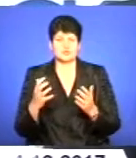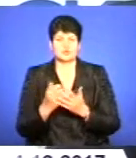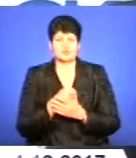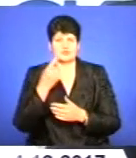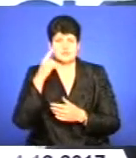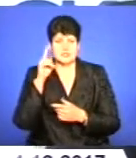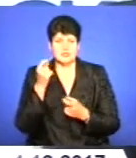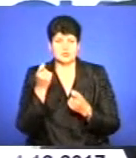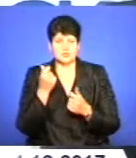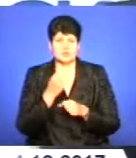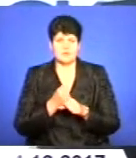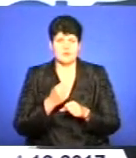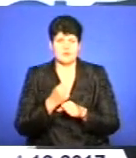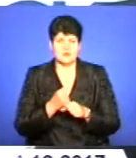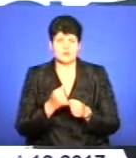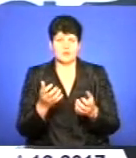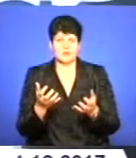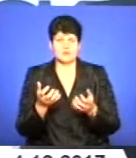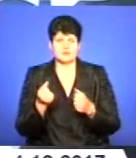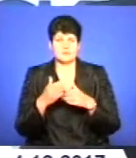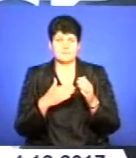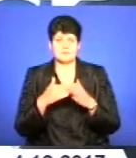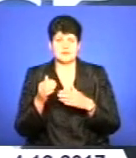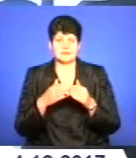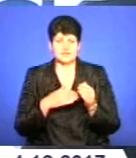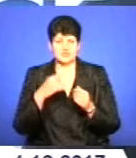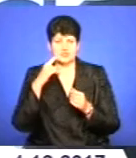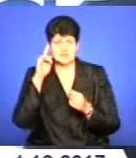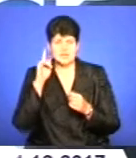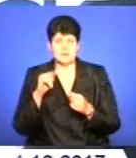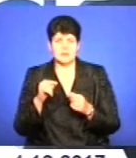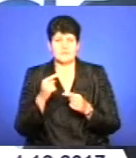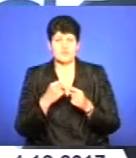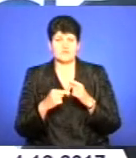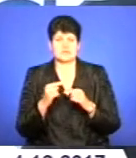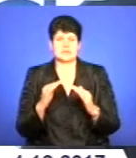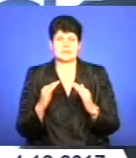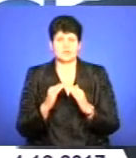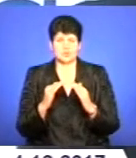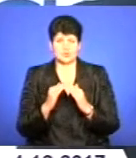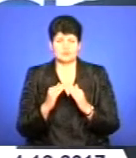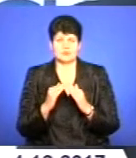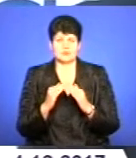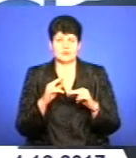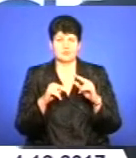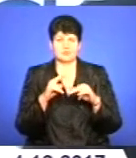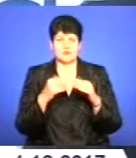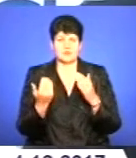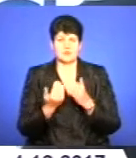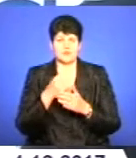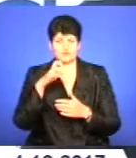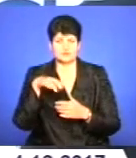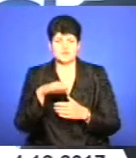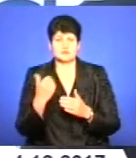знання, трошки попрацювавши, отримавши і практичні знання, не тільки теорію, повертались додому і будували вже нову державу